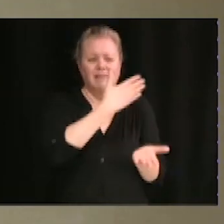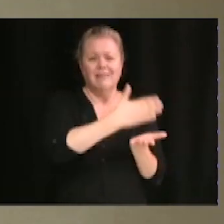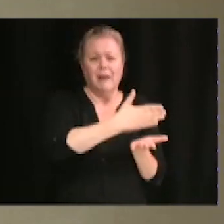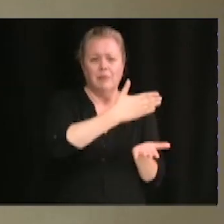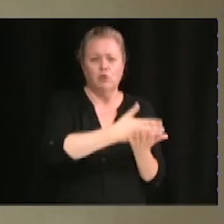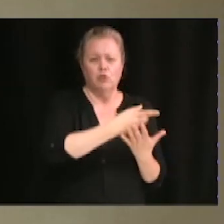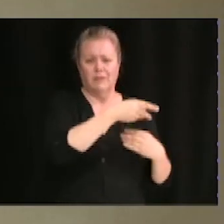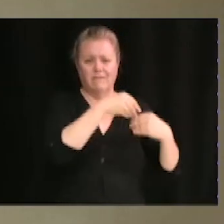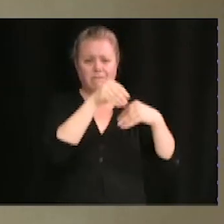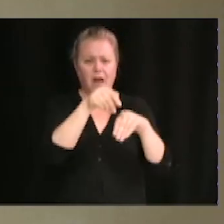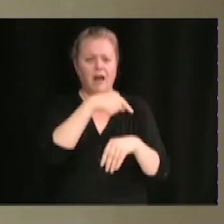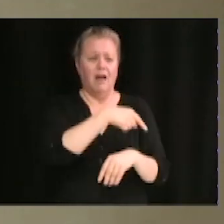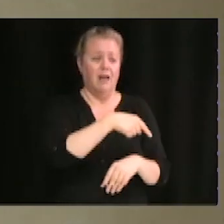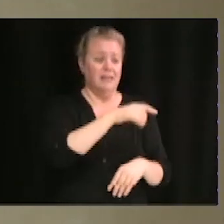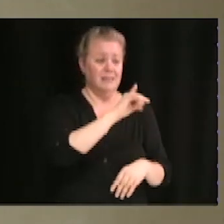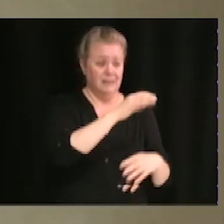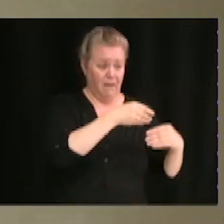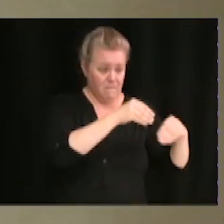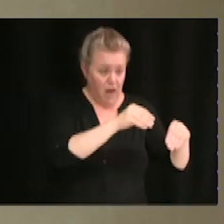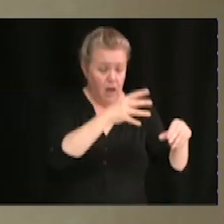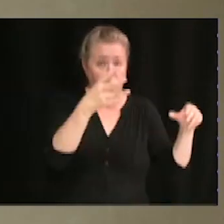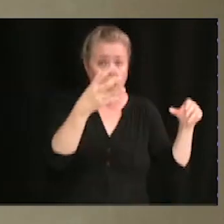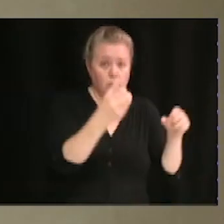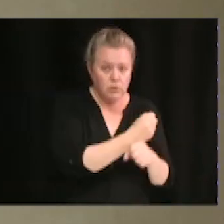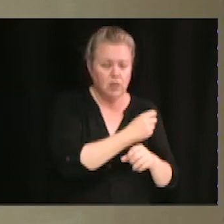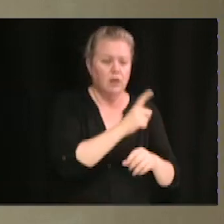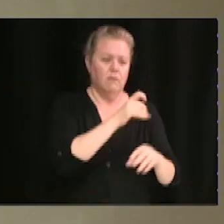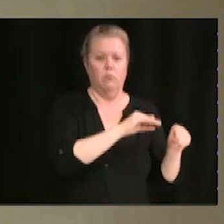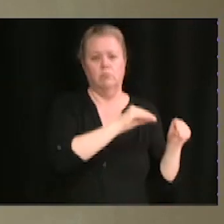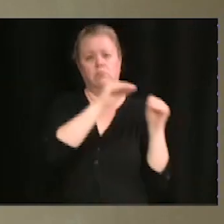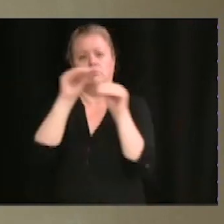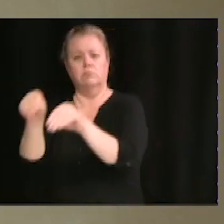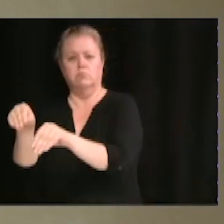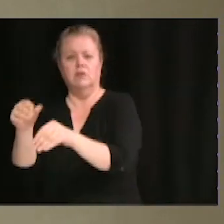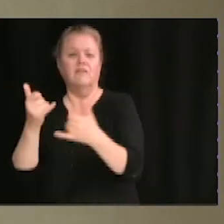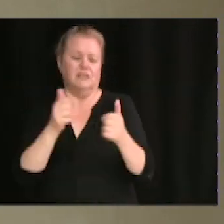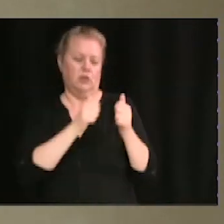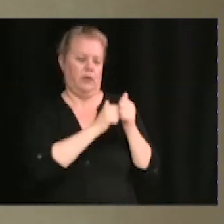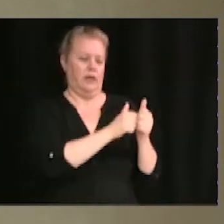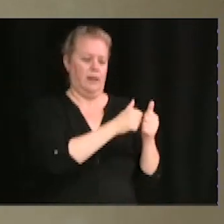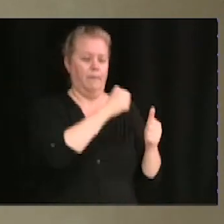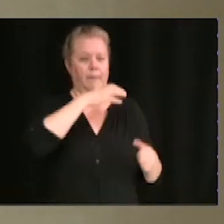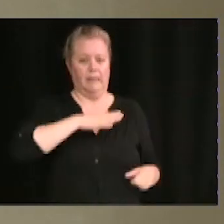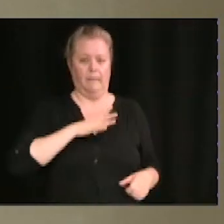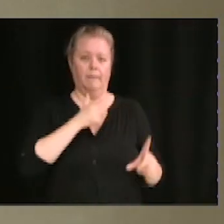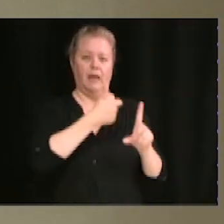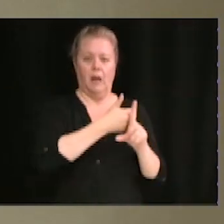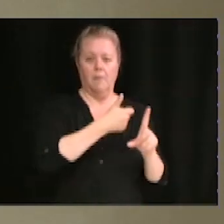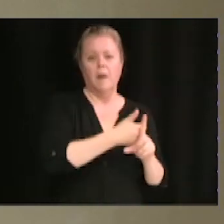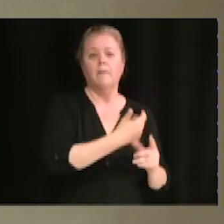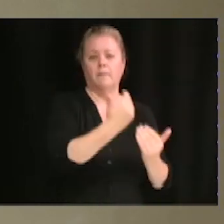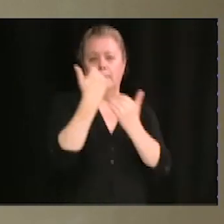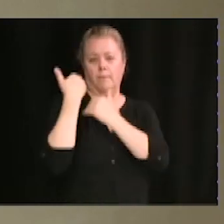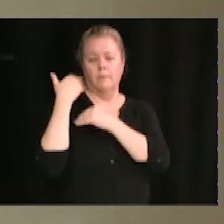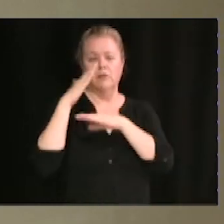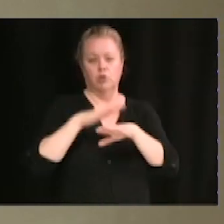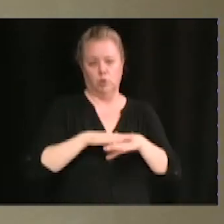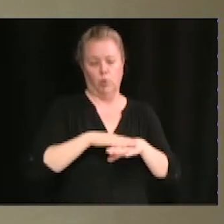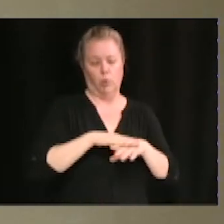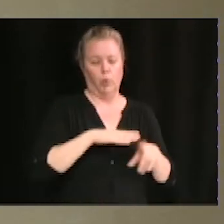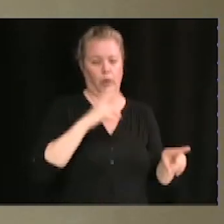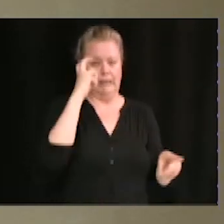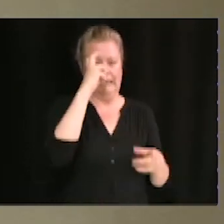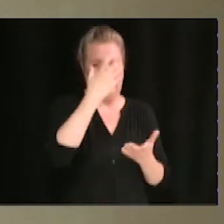faudra effectivement relocaliser. Alors, on est en processus d'accompagnement avec la dame qui s'occupe du terminus pour s'assurer que le service puisse